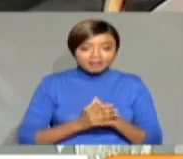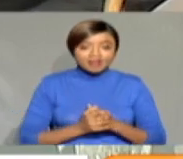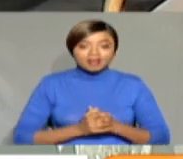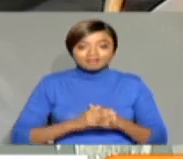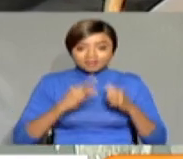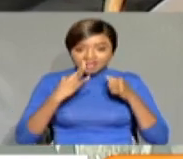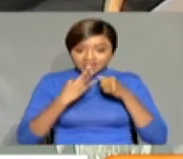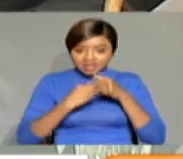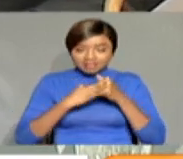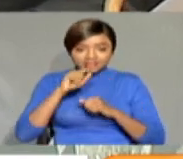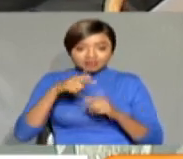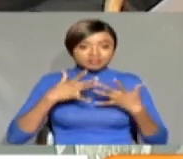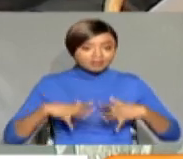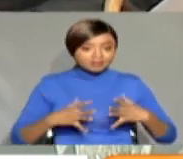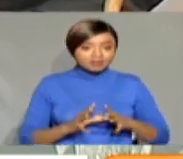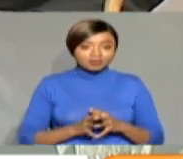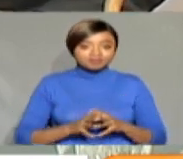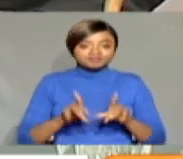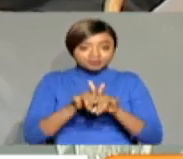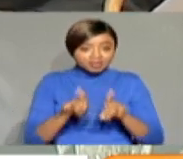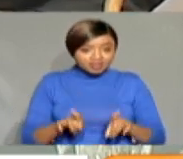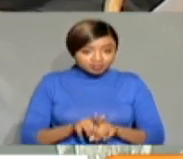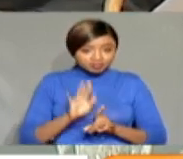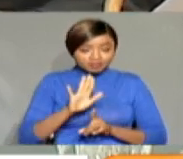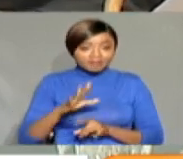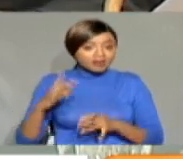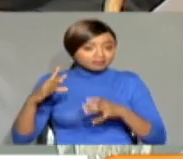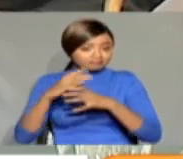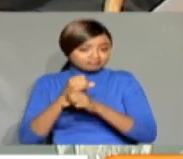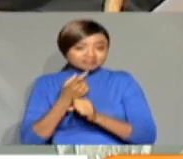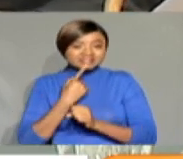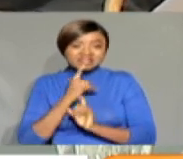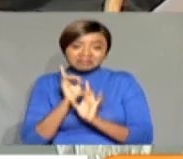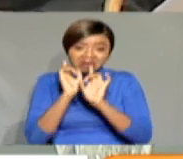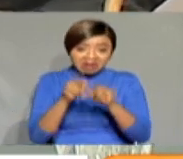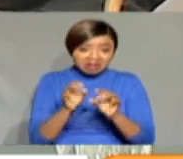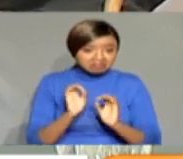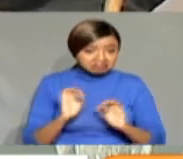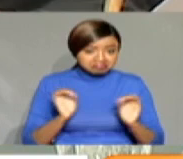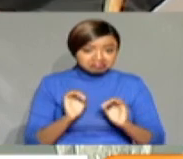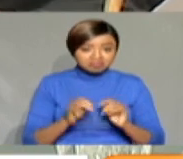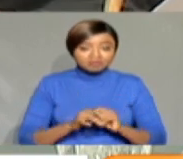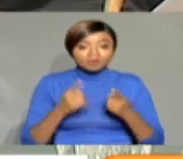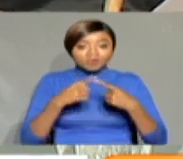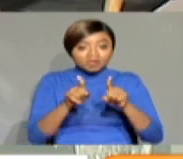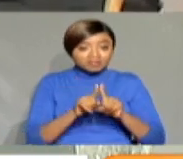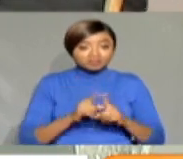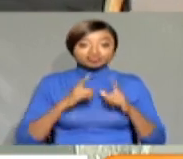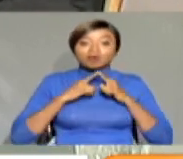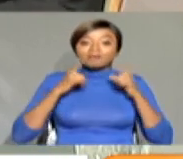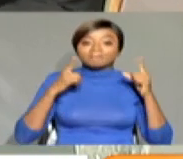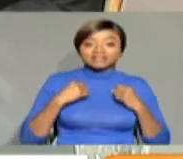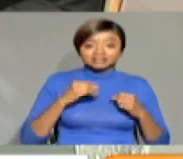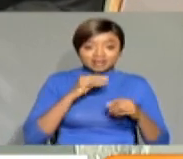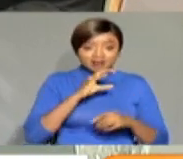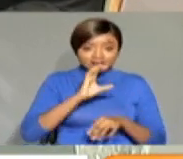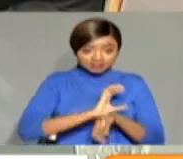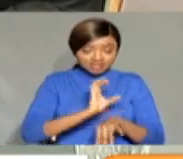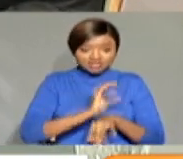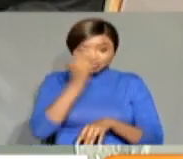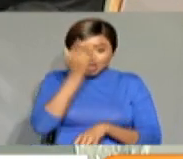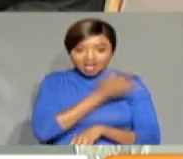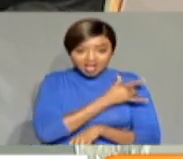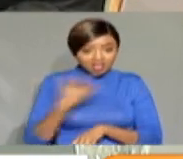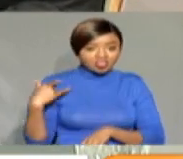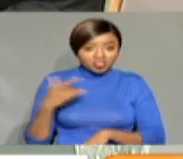kijiri ofisi kuu ya Roma almaarufu Holy See imetangaza kwamba haitahudhuria kongamano hilo. Na humu nchini maskofu wa kanisa Katoliki pia wamesisitiza